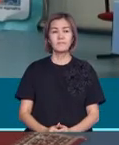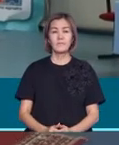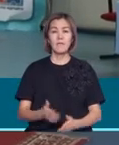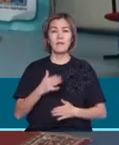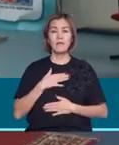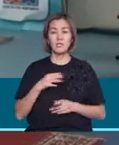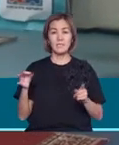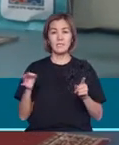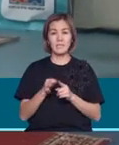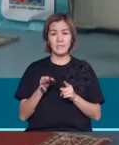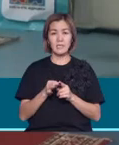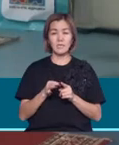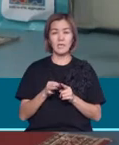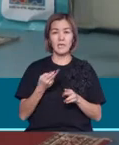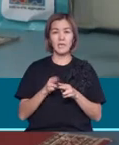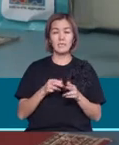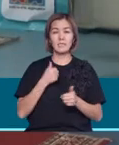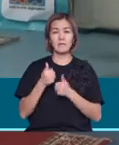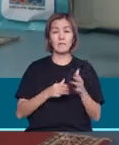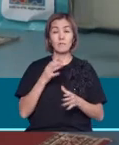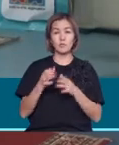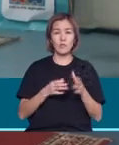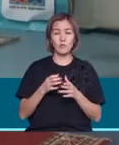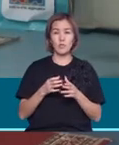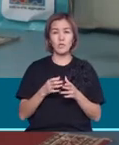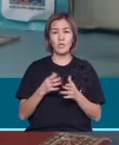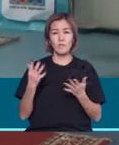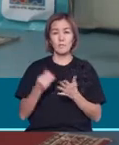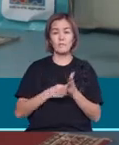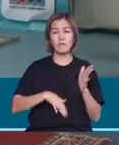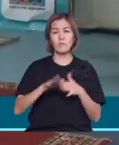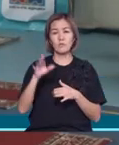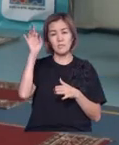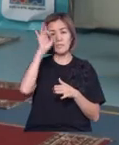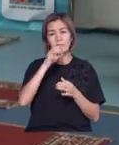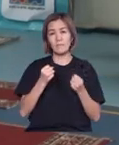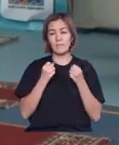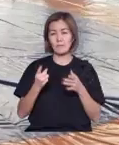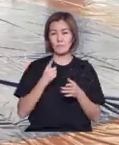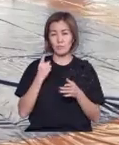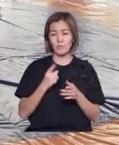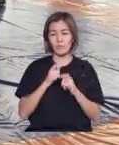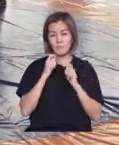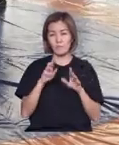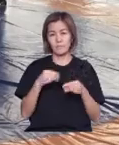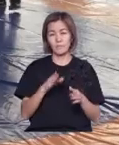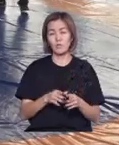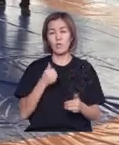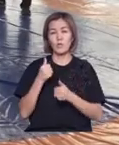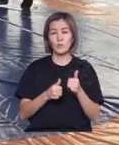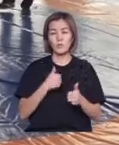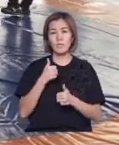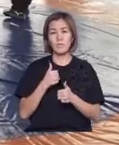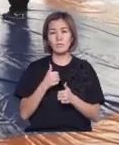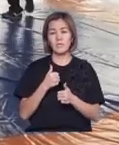Наша главная задача – сделать эти соревнования международными и присвоить лучшим звание мастера спорта. В турнире